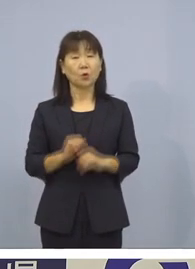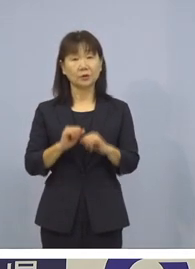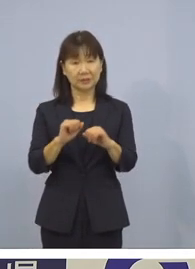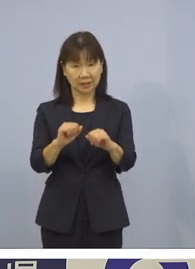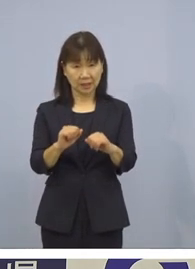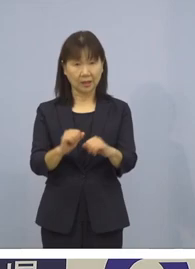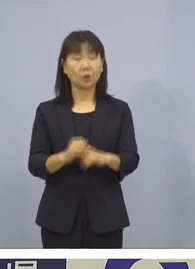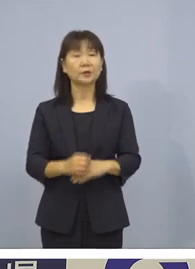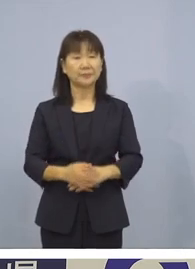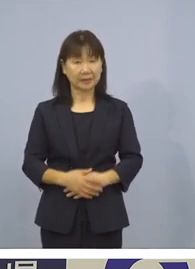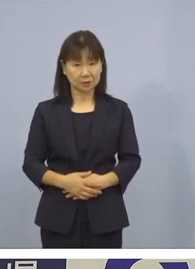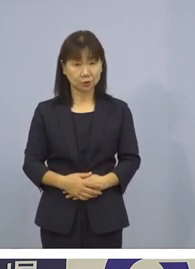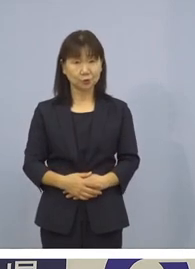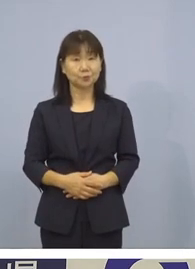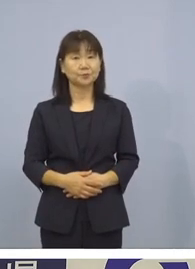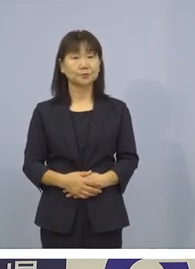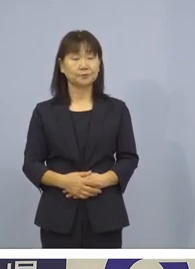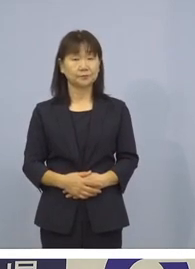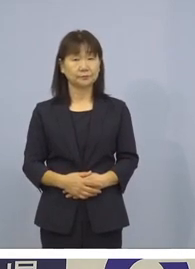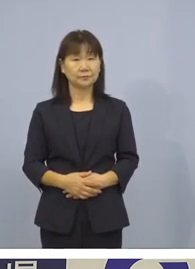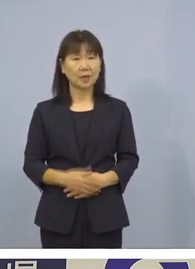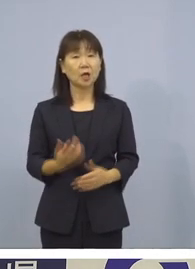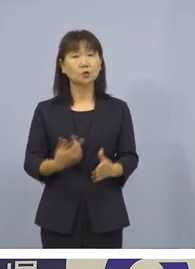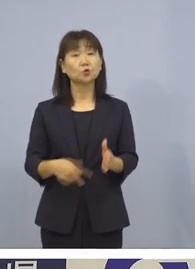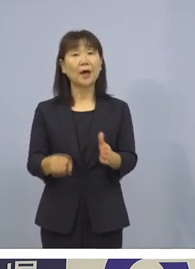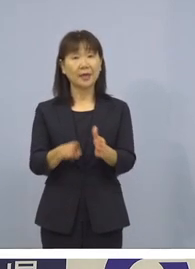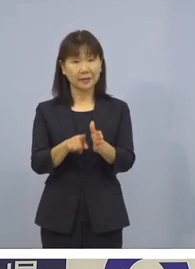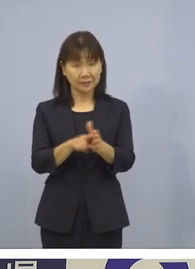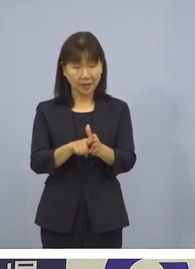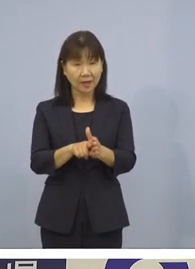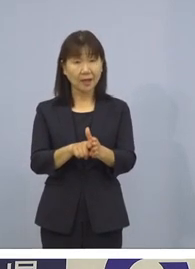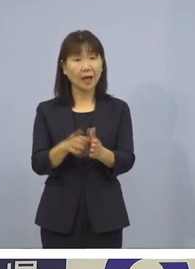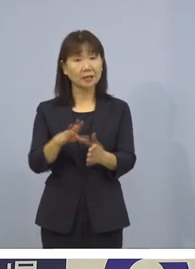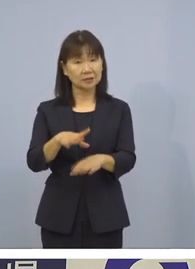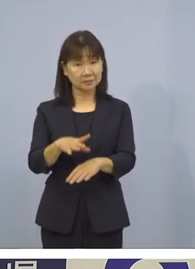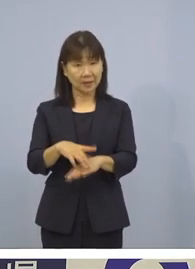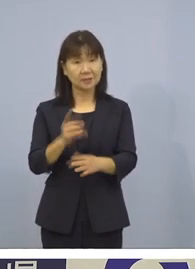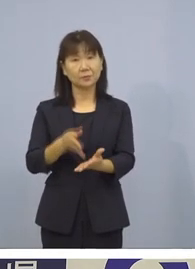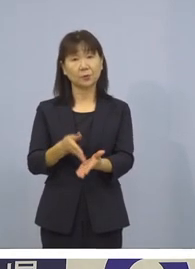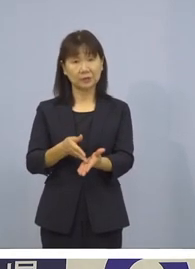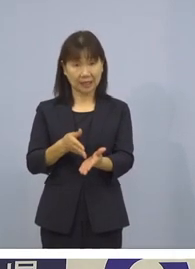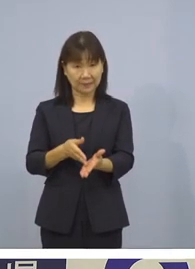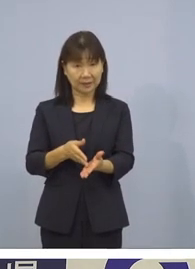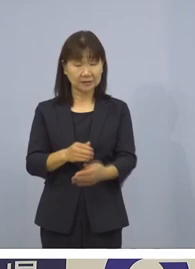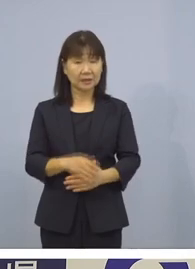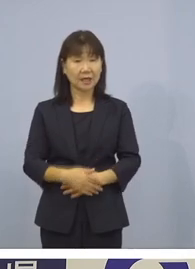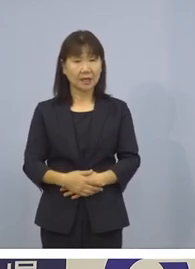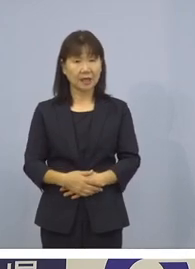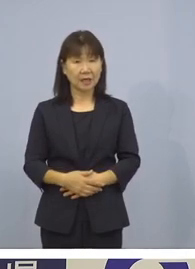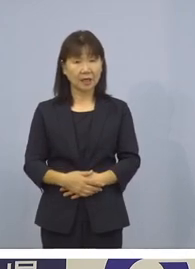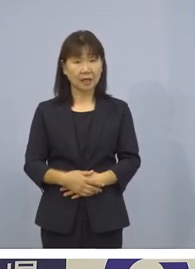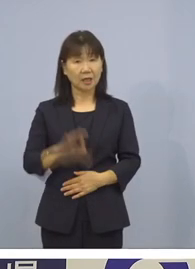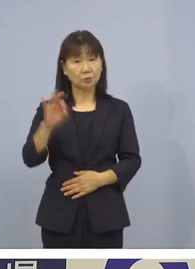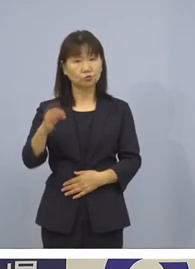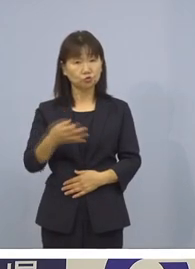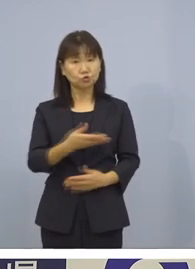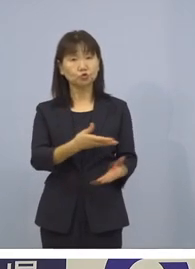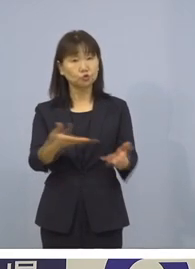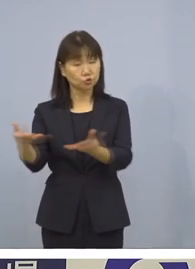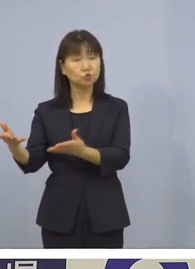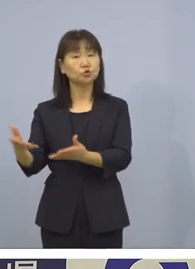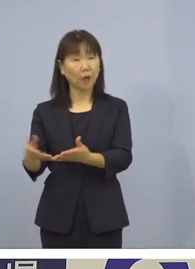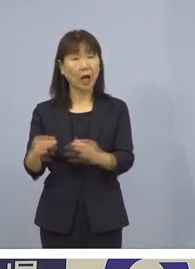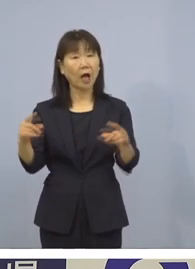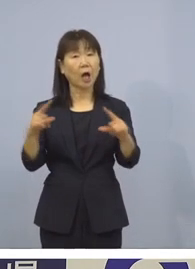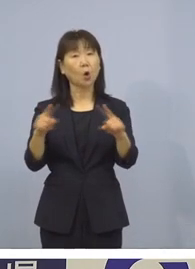いております。で、まあ、加えまして冒頭申し上げました物流だとか公共交通の